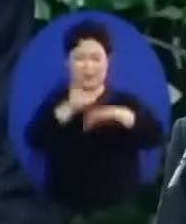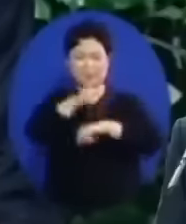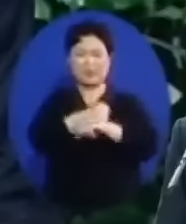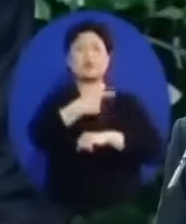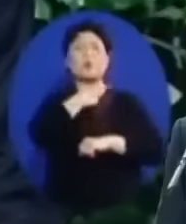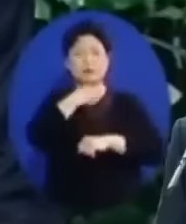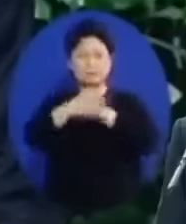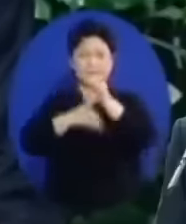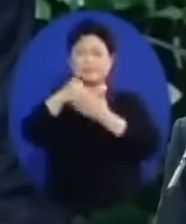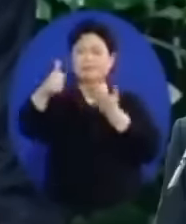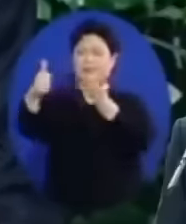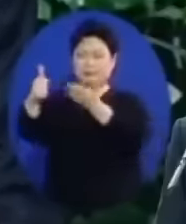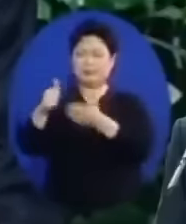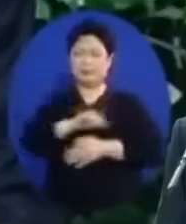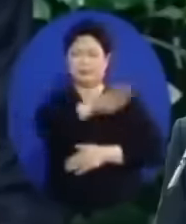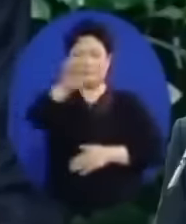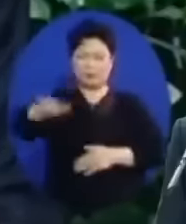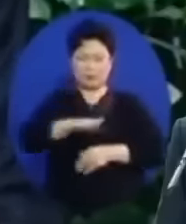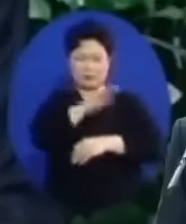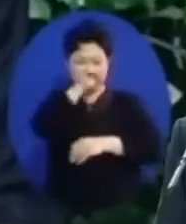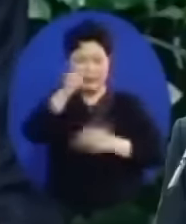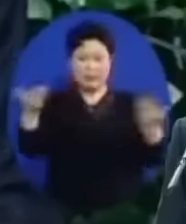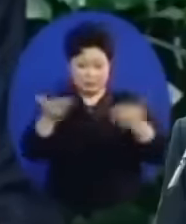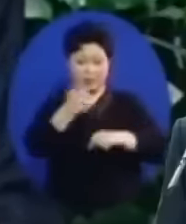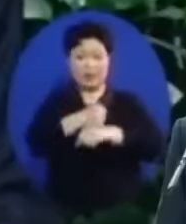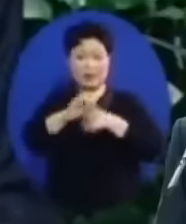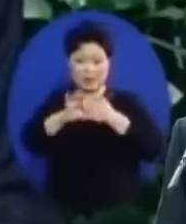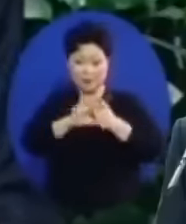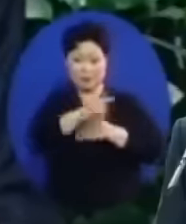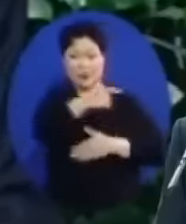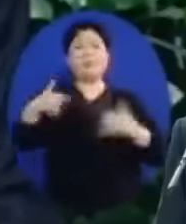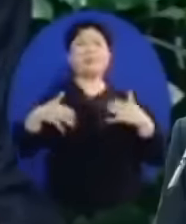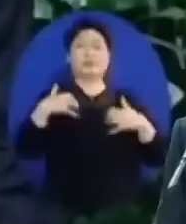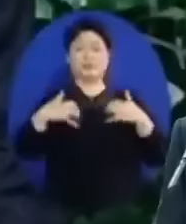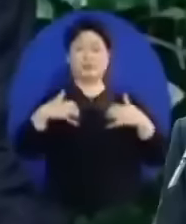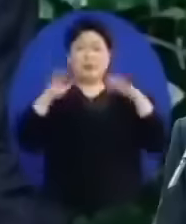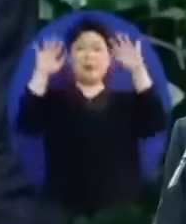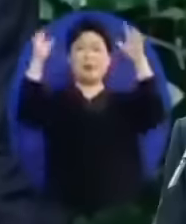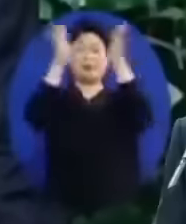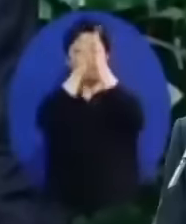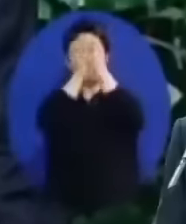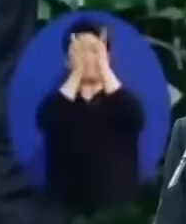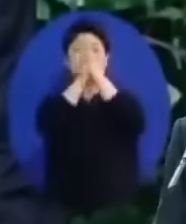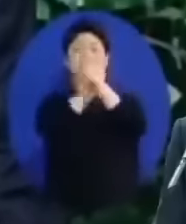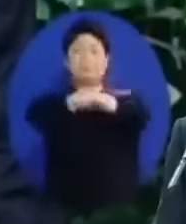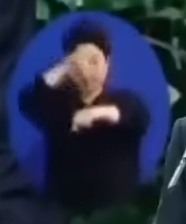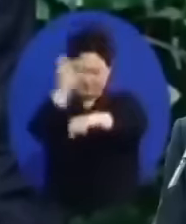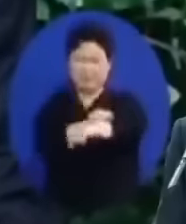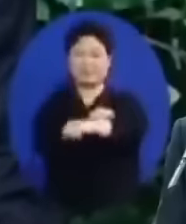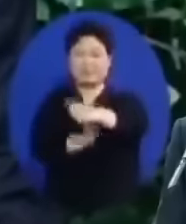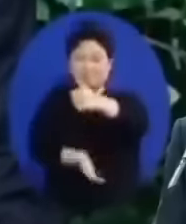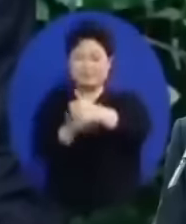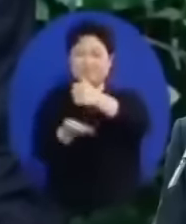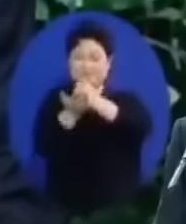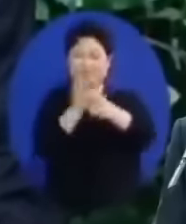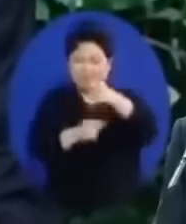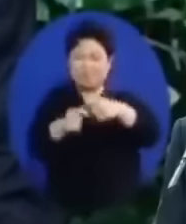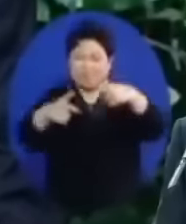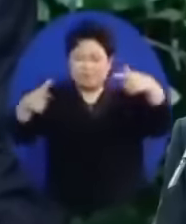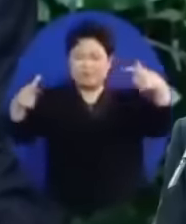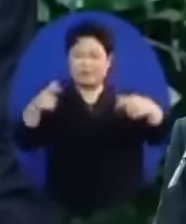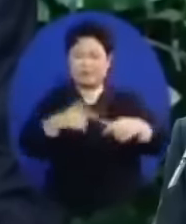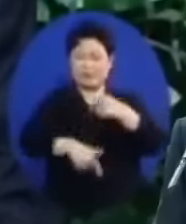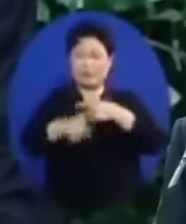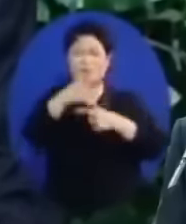하기를 원하시는 하나님께서 우리가 착한 일을 하면 너무나 기뻐하시고 박수를 치고 오냐 잘한다 점점 더 잘하기 위해서 내가